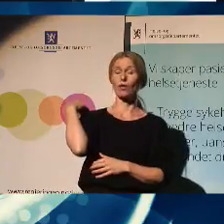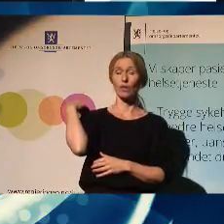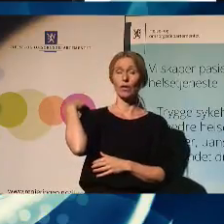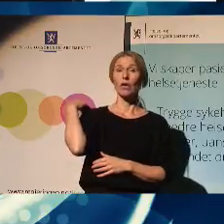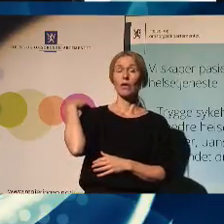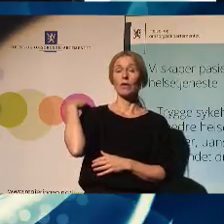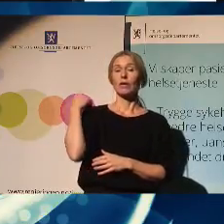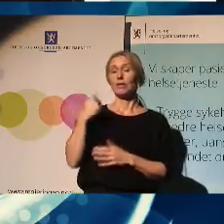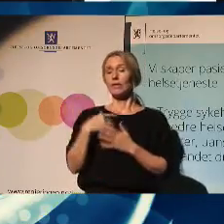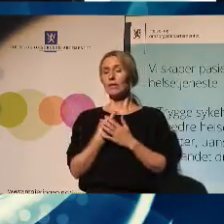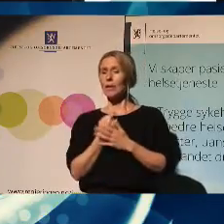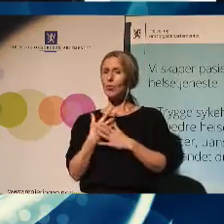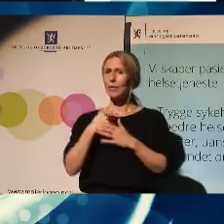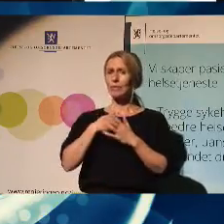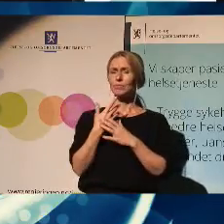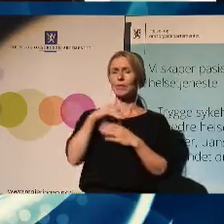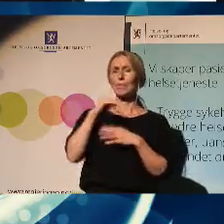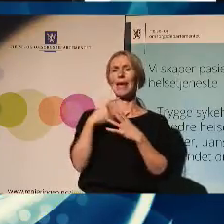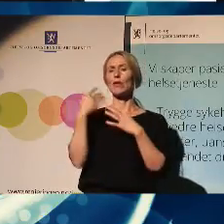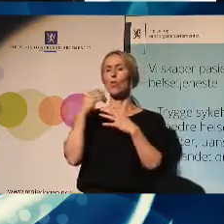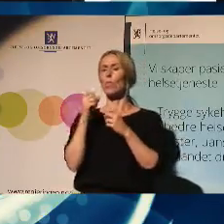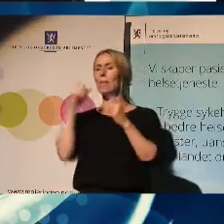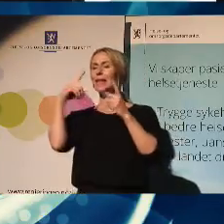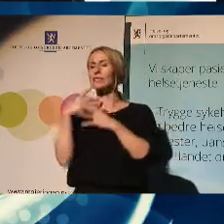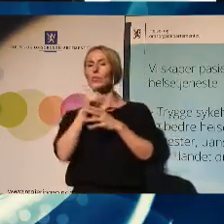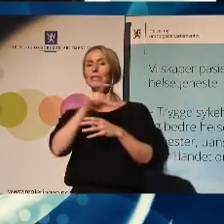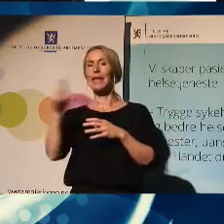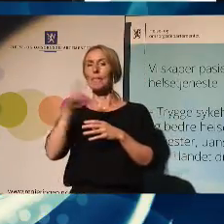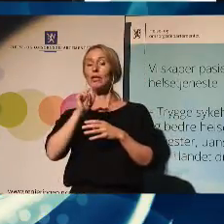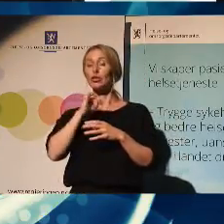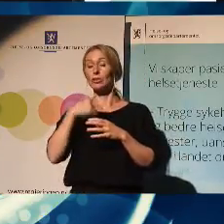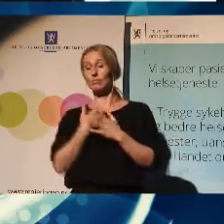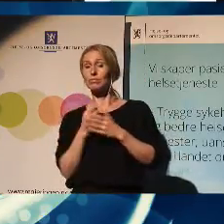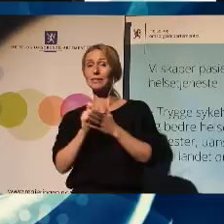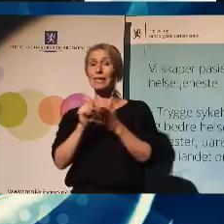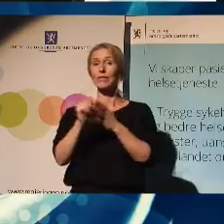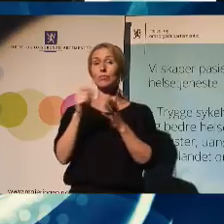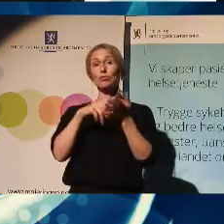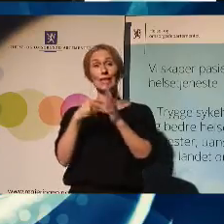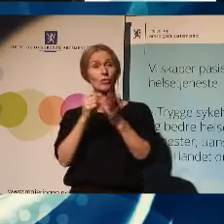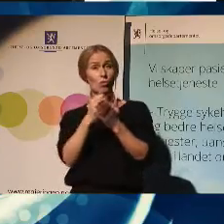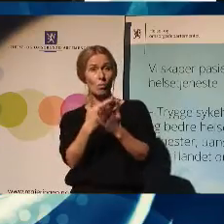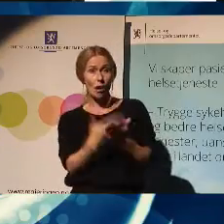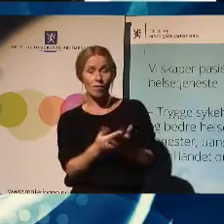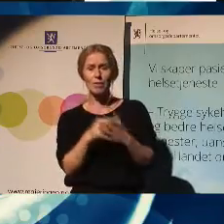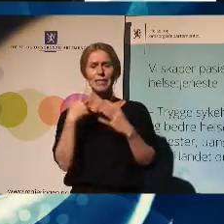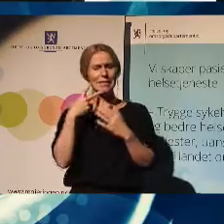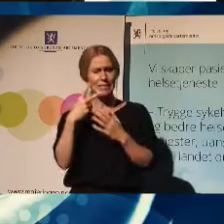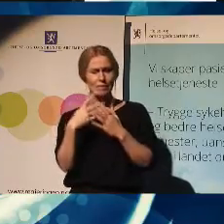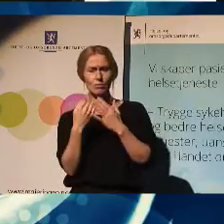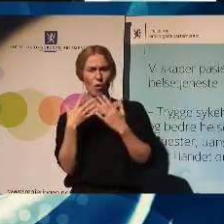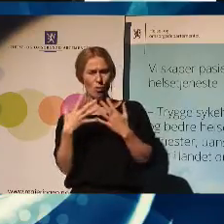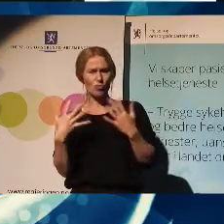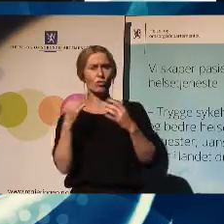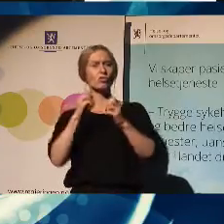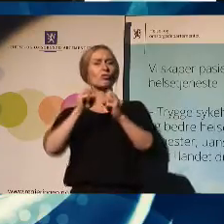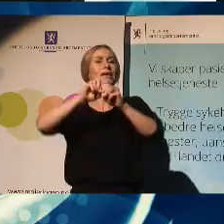har vært mer oppmerksom på temaet fordi at vi har skrevet denne prosjektoppgaven. Men jeg synes at det ofte har vært nevnt i